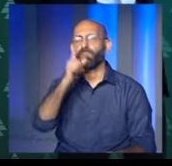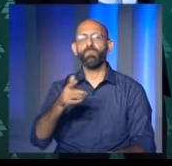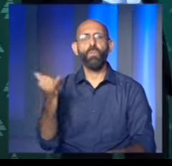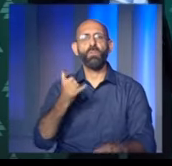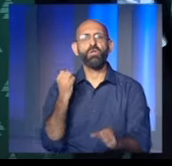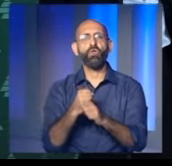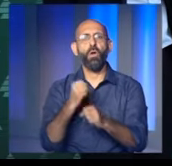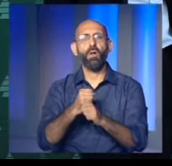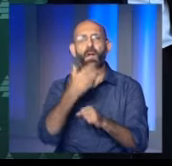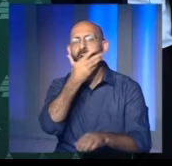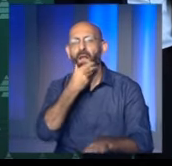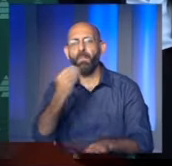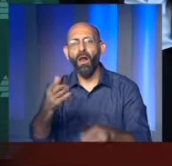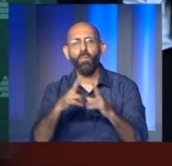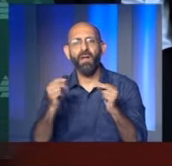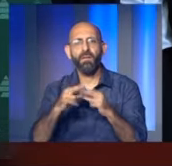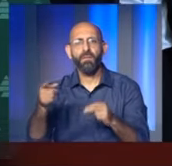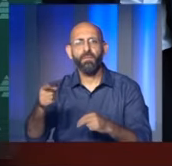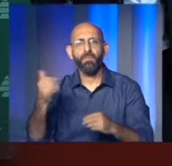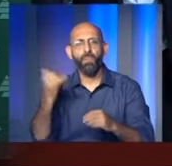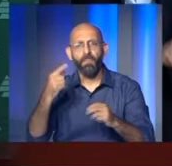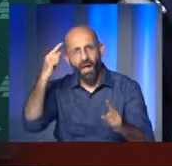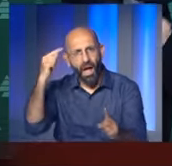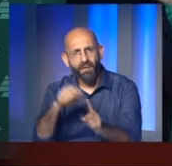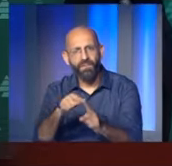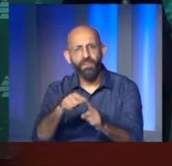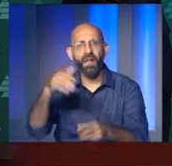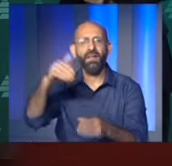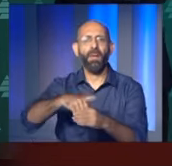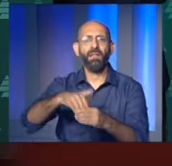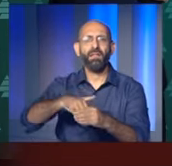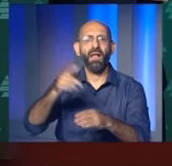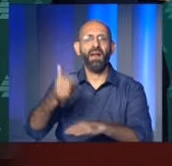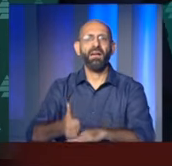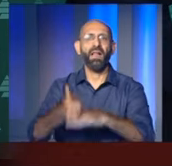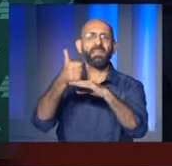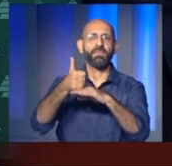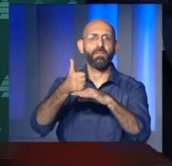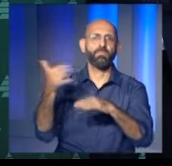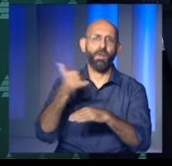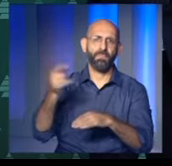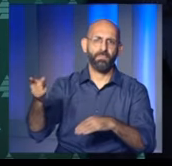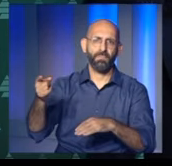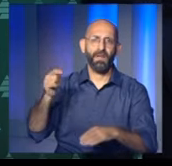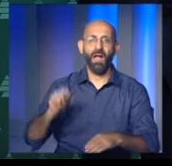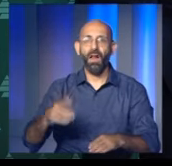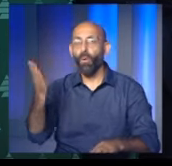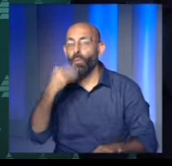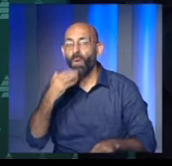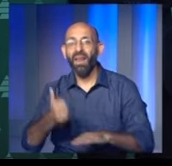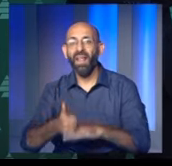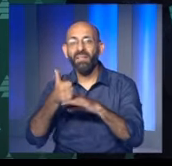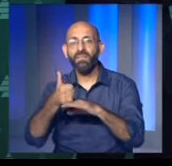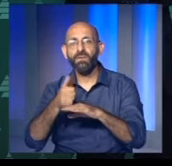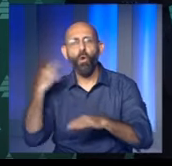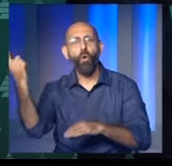الوطني بدنا نتخطى الشكليات ونوصل للمضمون. هذا البلد اليوم بدنا رئيس جمهورية، العالم كله عم يطلب منا